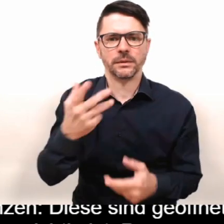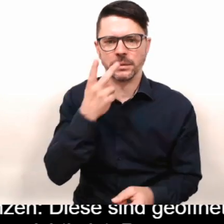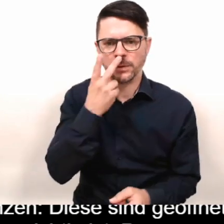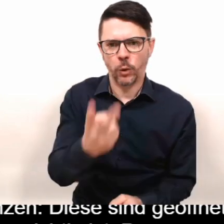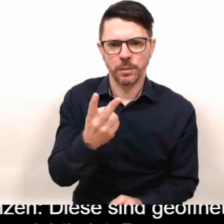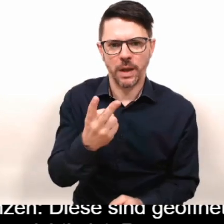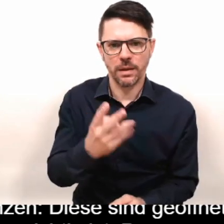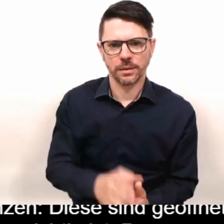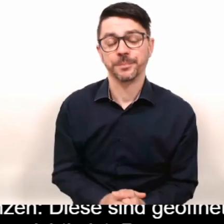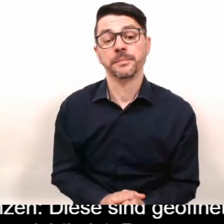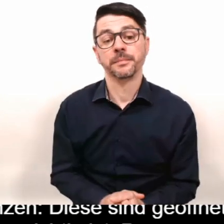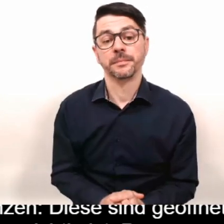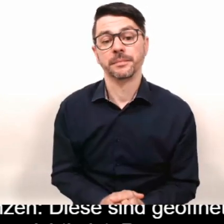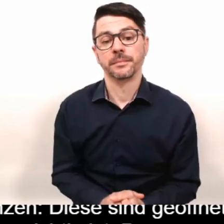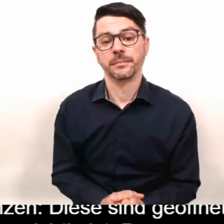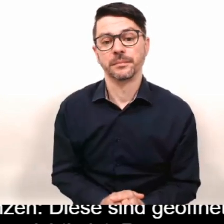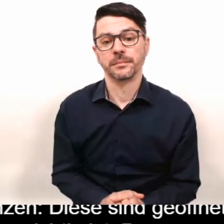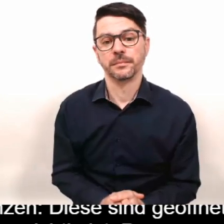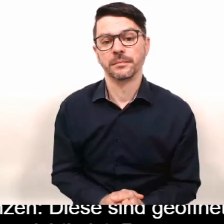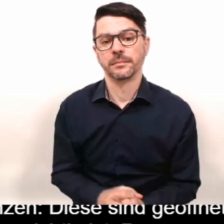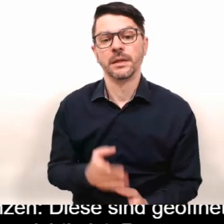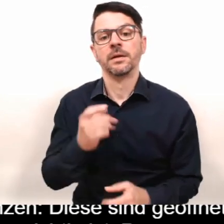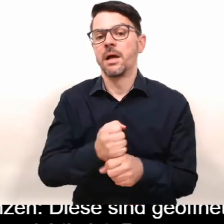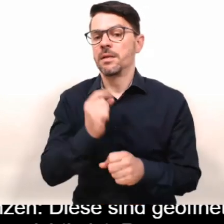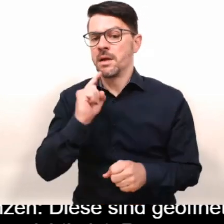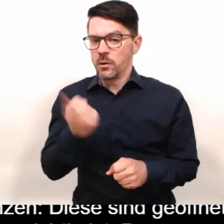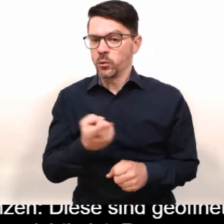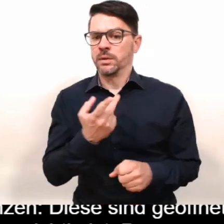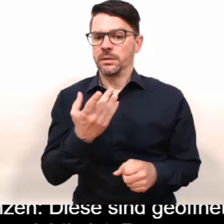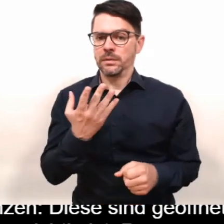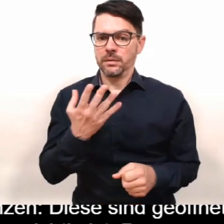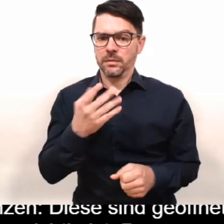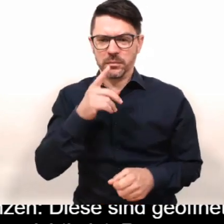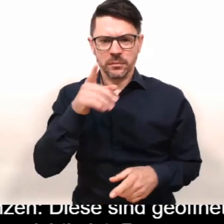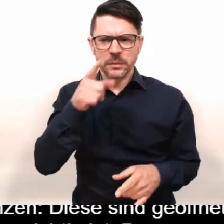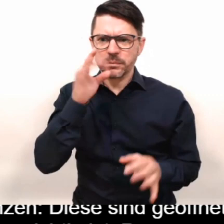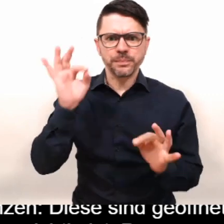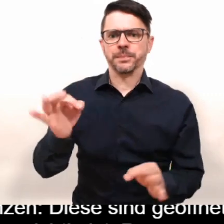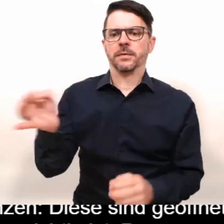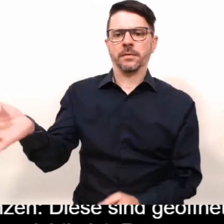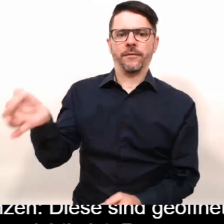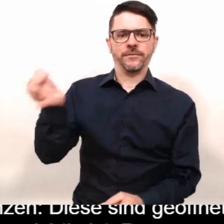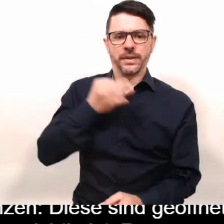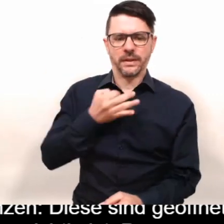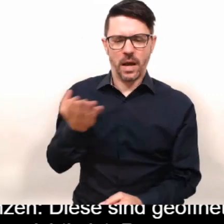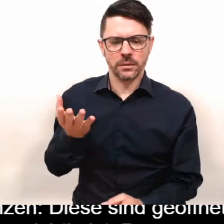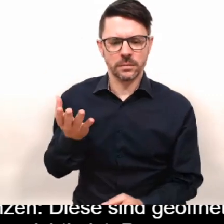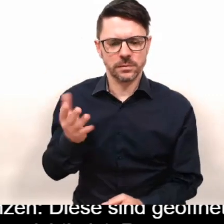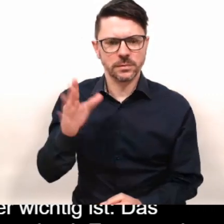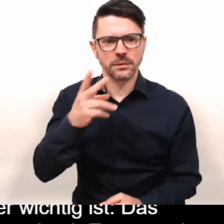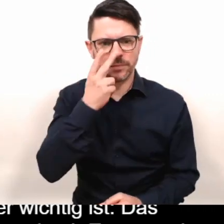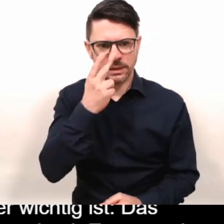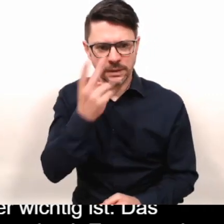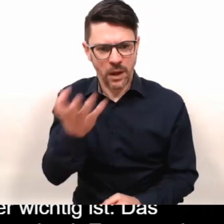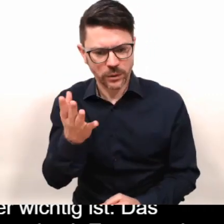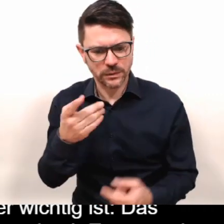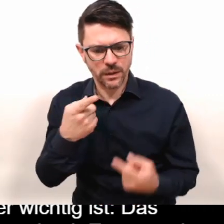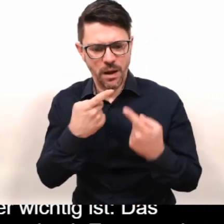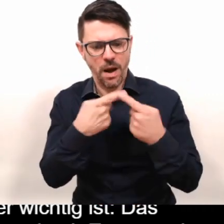das Stichwort behutsam und vorsichtig umgehen, das kann man auch zugrunde legen der Frage, wie es in anderen Branchen und Bereichen weitergeht.